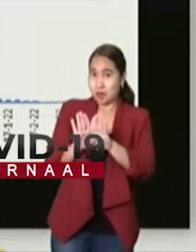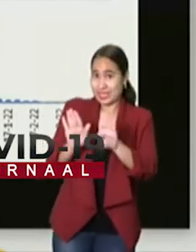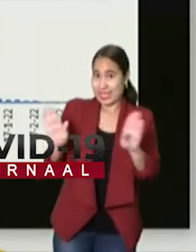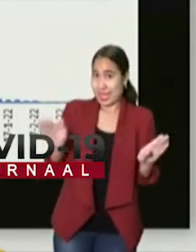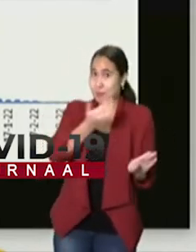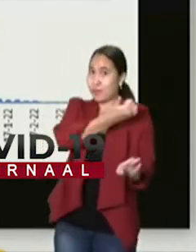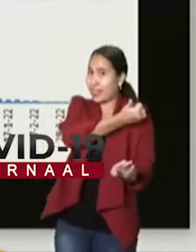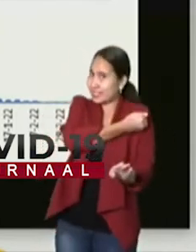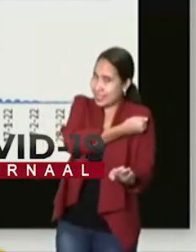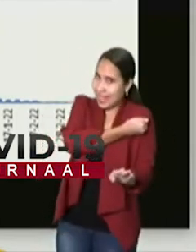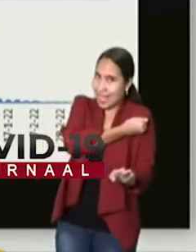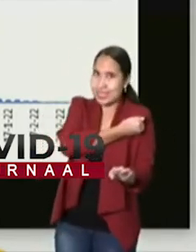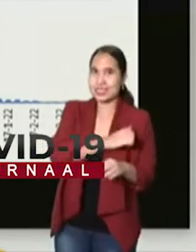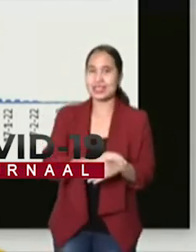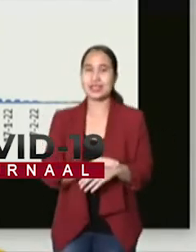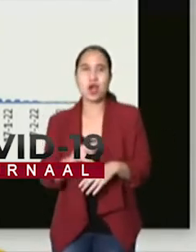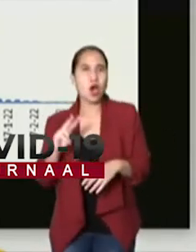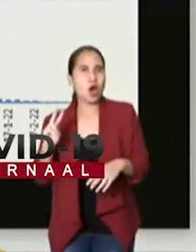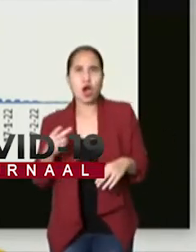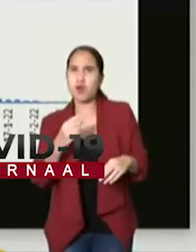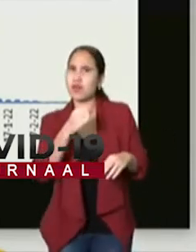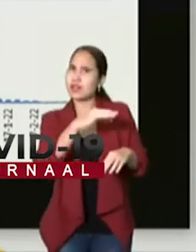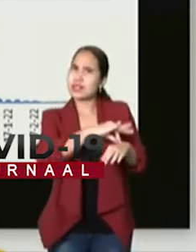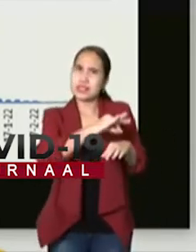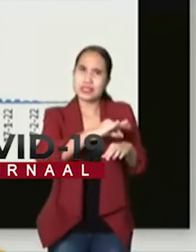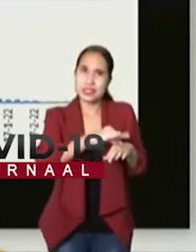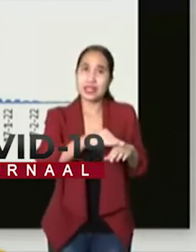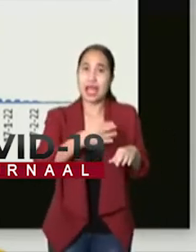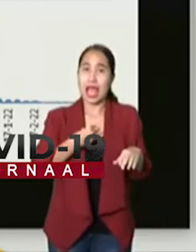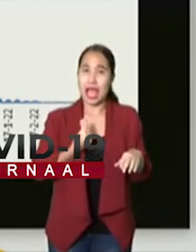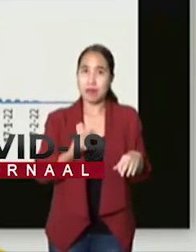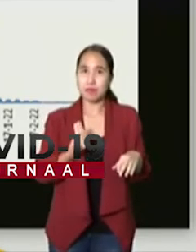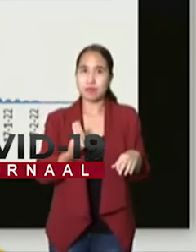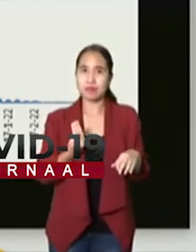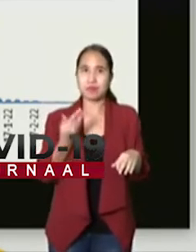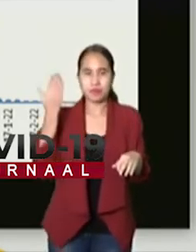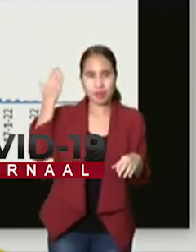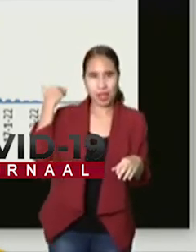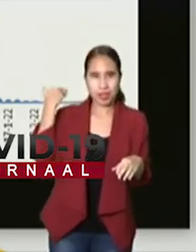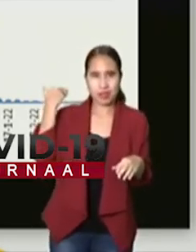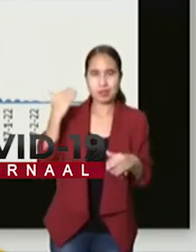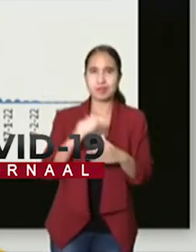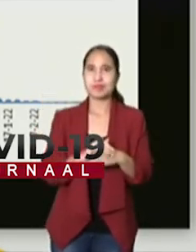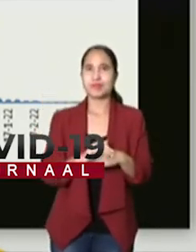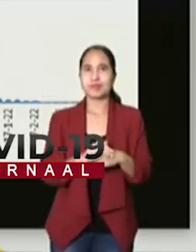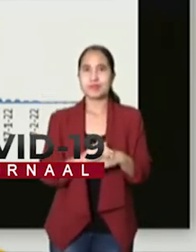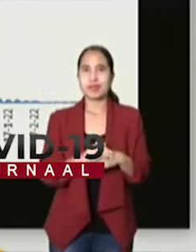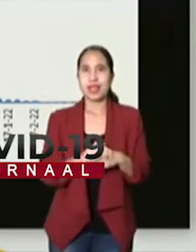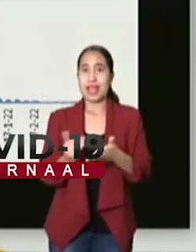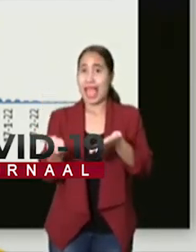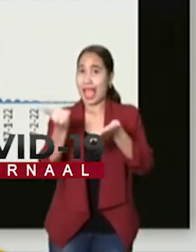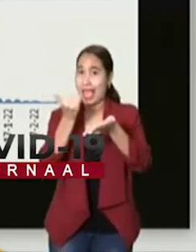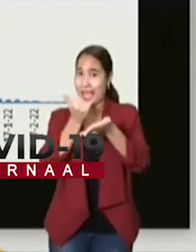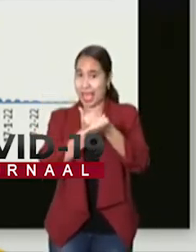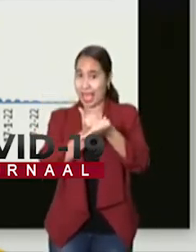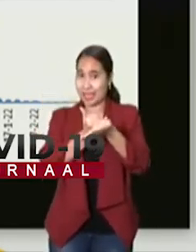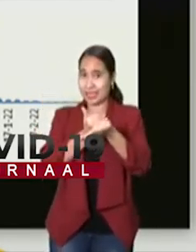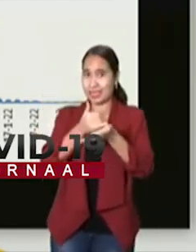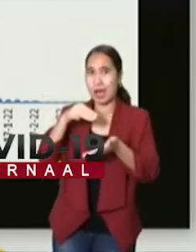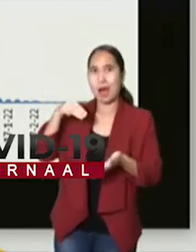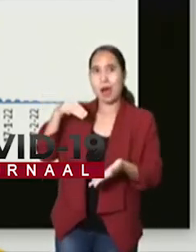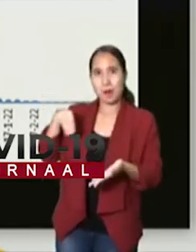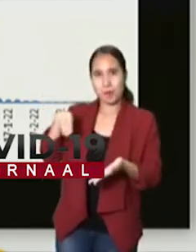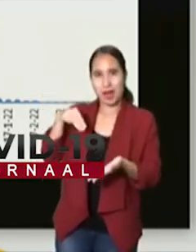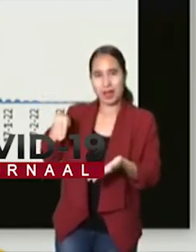epidemiologen, de mensen die die prognose maken, die dat vooruitzicht maken, dat we eind maart ergens toch wel